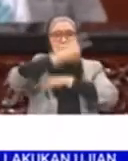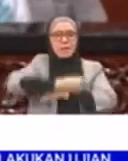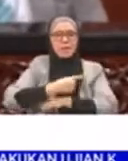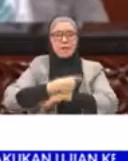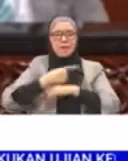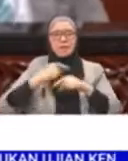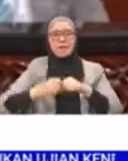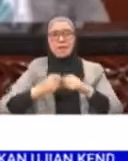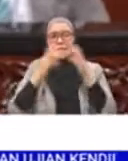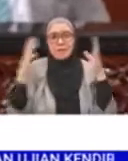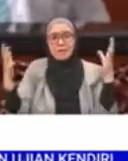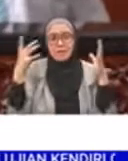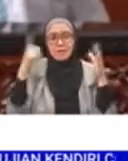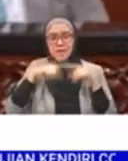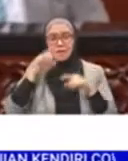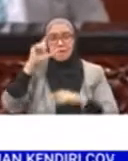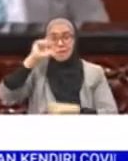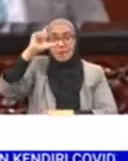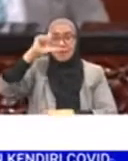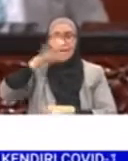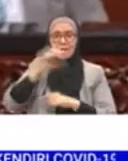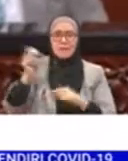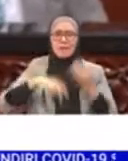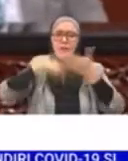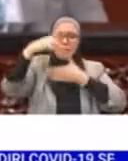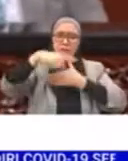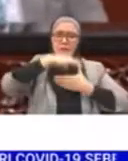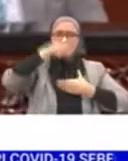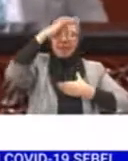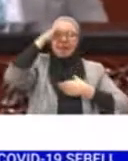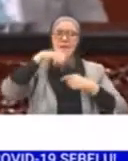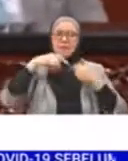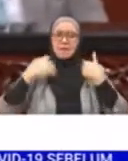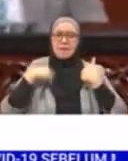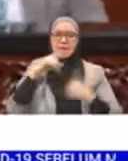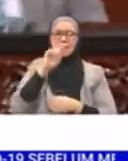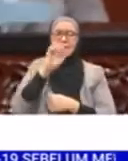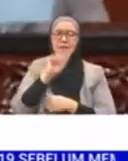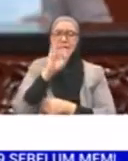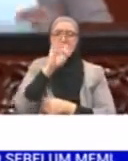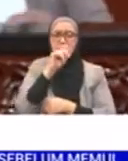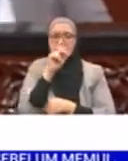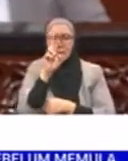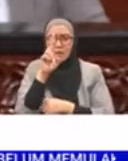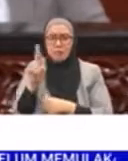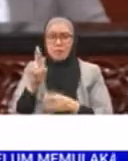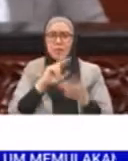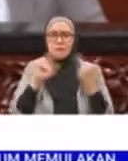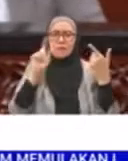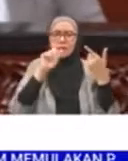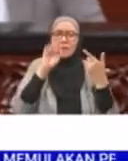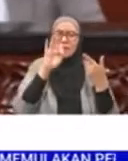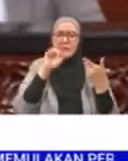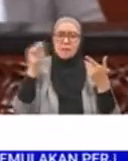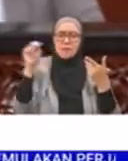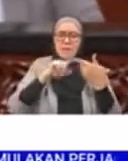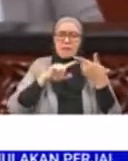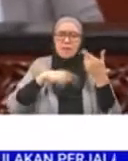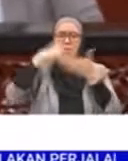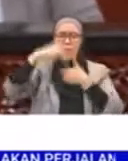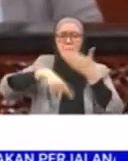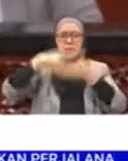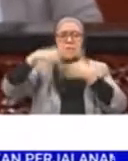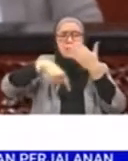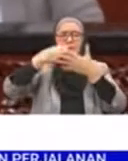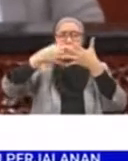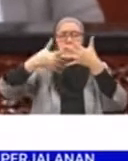kerohanian juga termasuk juga disediakan program termasuk tafakufiddin, termasuk juga program Ihya Ramadan ini bagi Ramadan dan banyak lagi